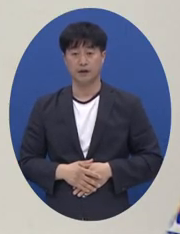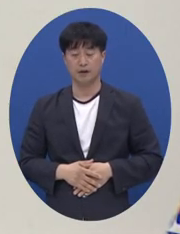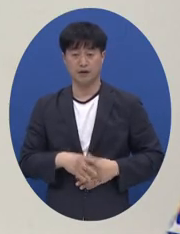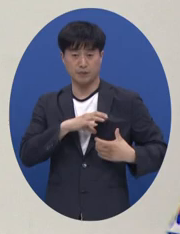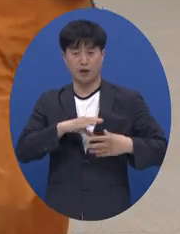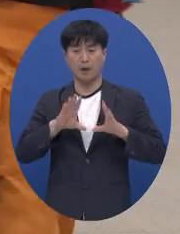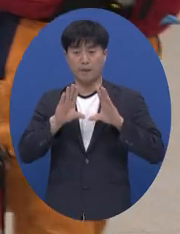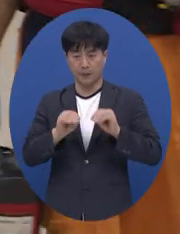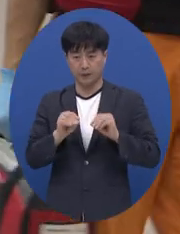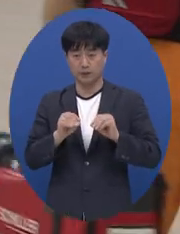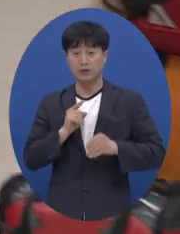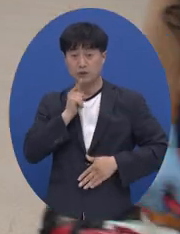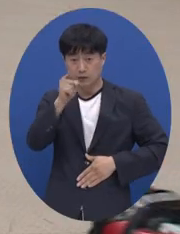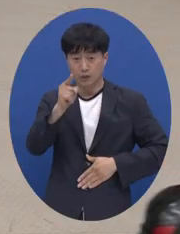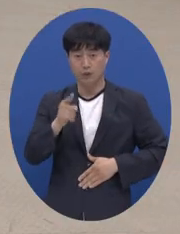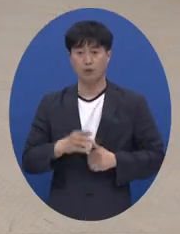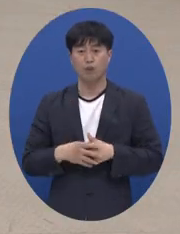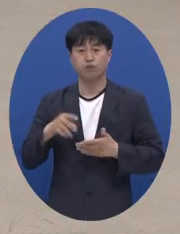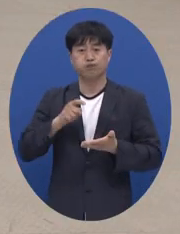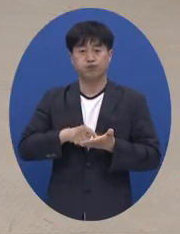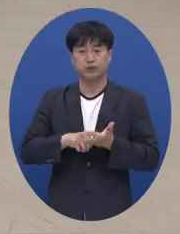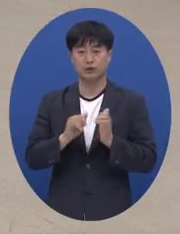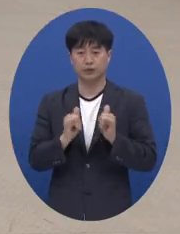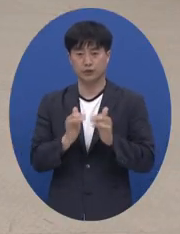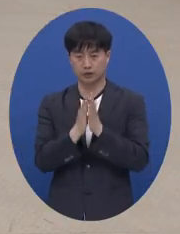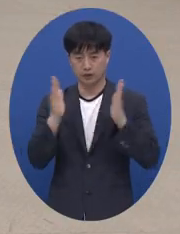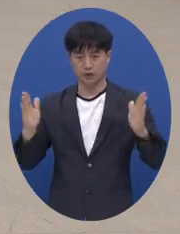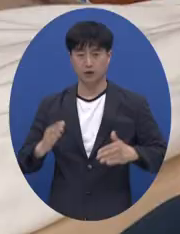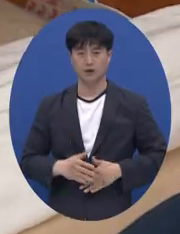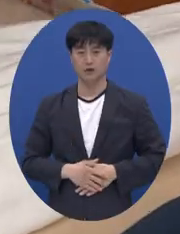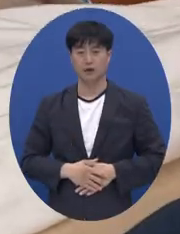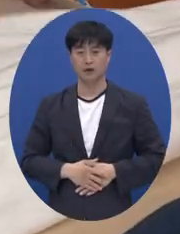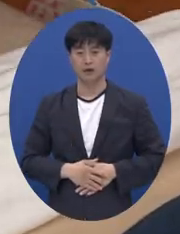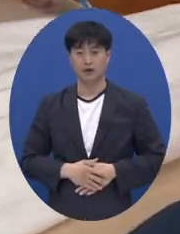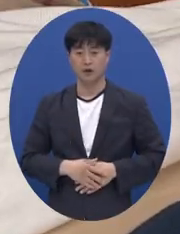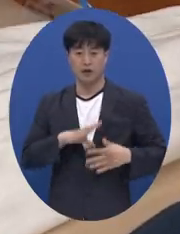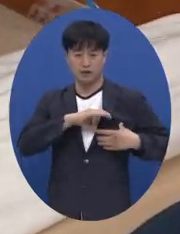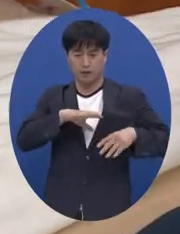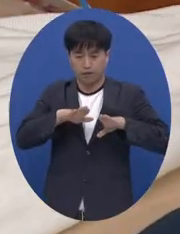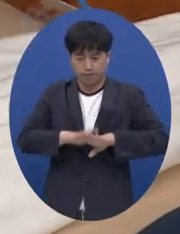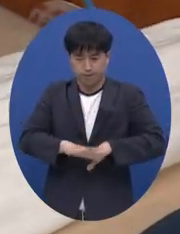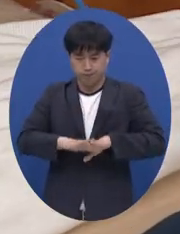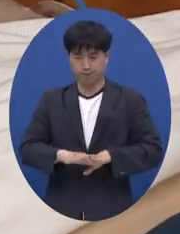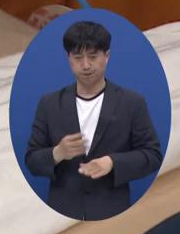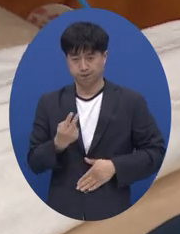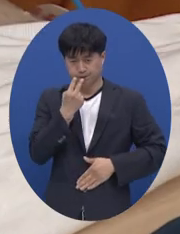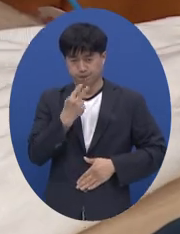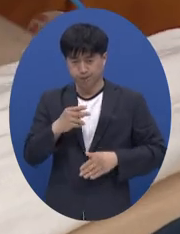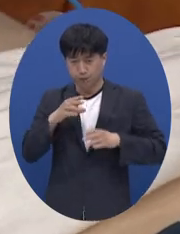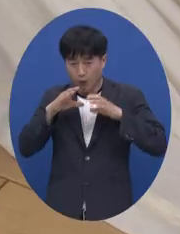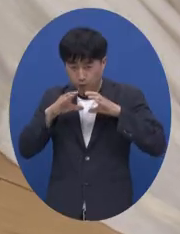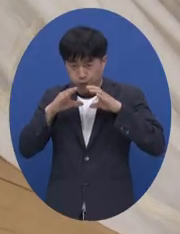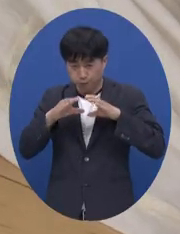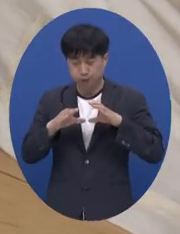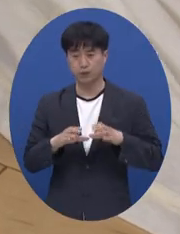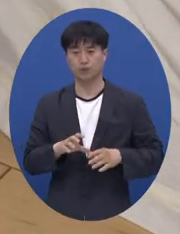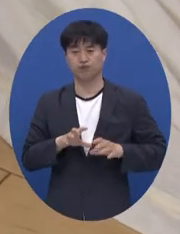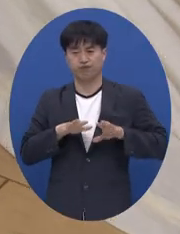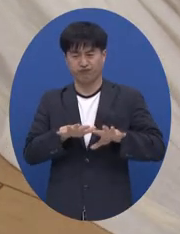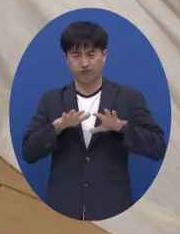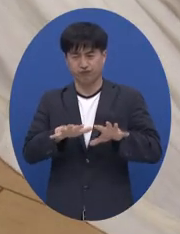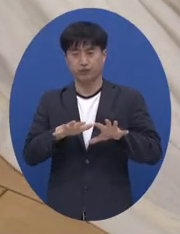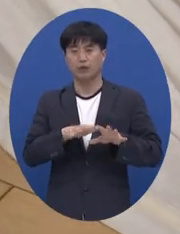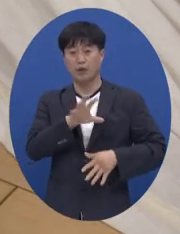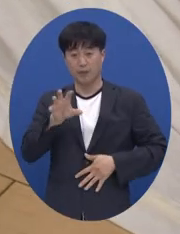심정지 환자가 발생했다는 신고가 들어오자 구급대원들이 출동합니다. 심장 압박과 인공호흡, 심장 충격을 교대로